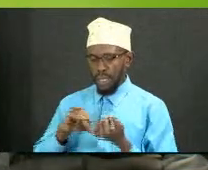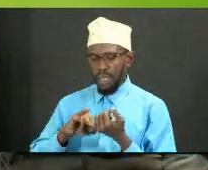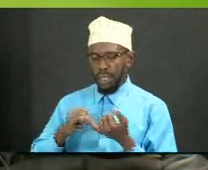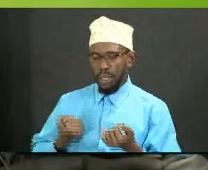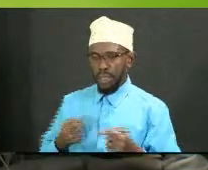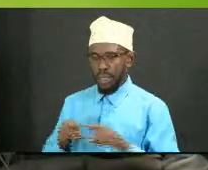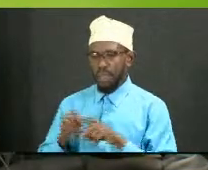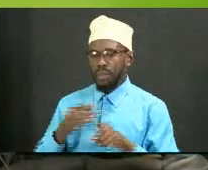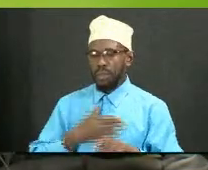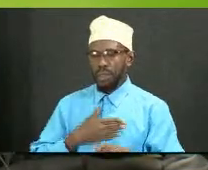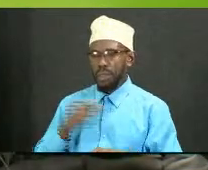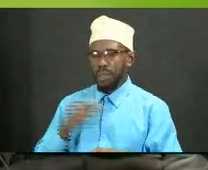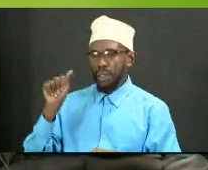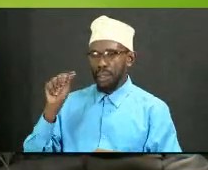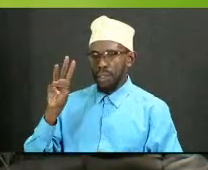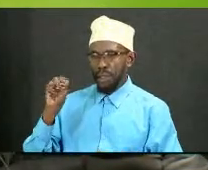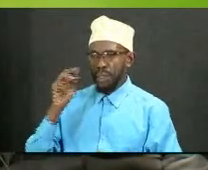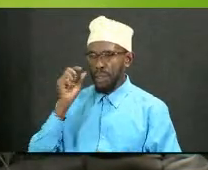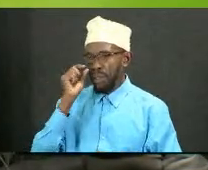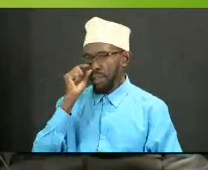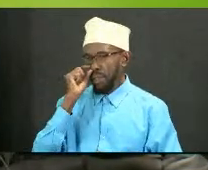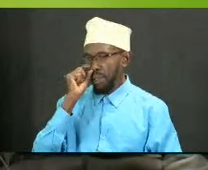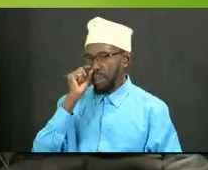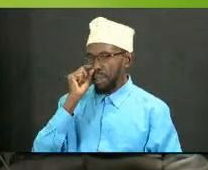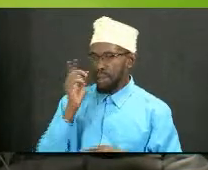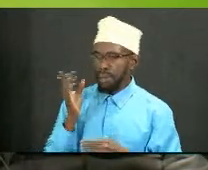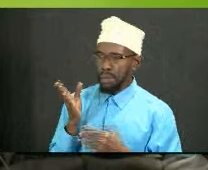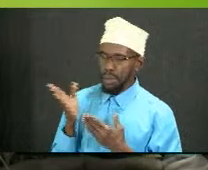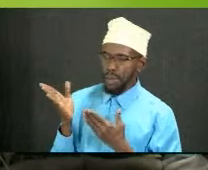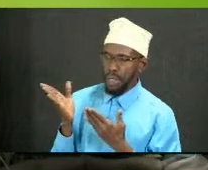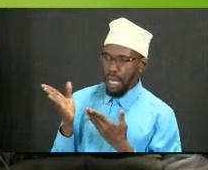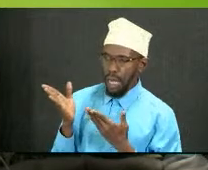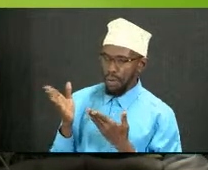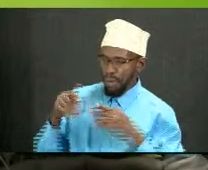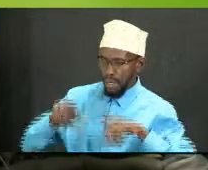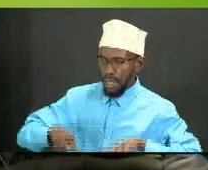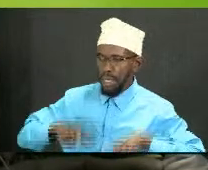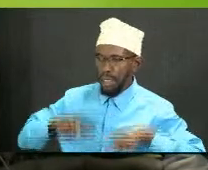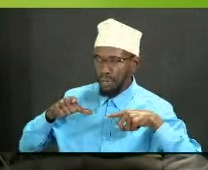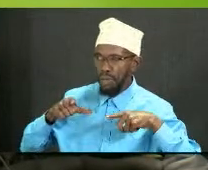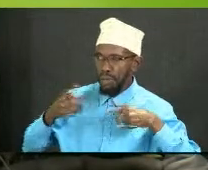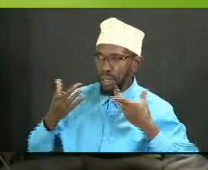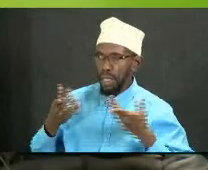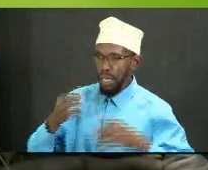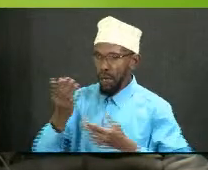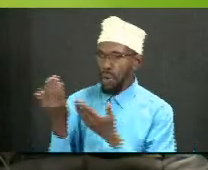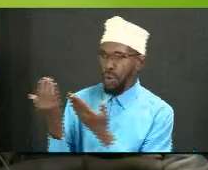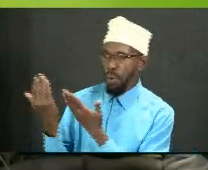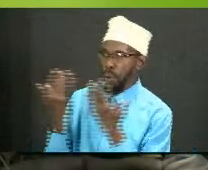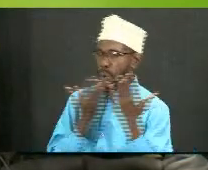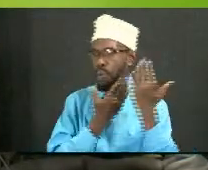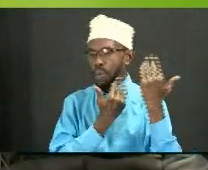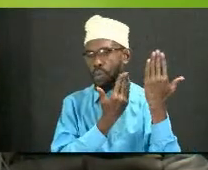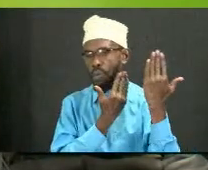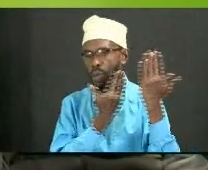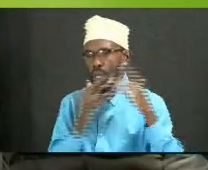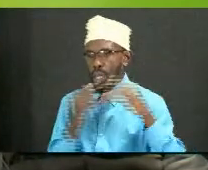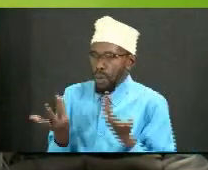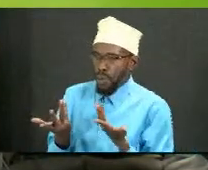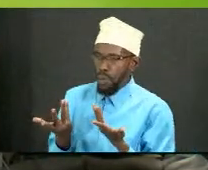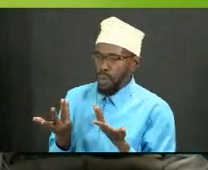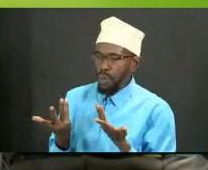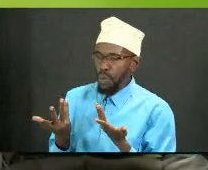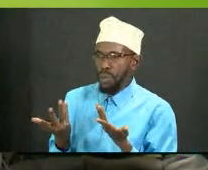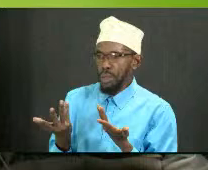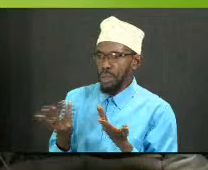Hamisa, katika mtu anavyoishi huwa ana matarajio. Je, ni vipi